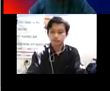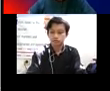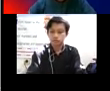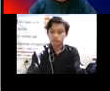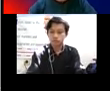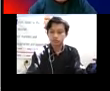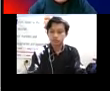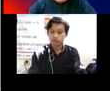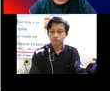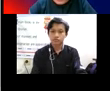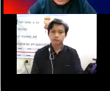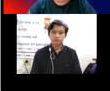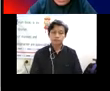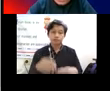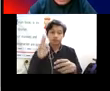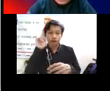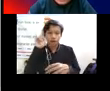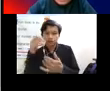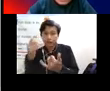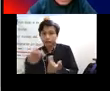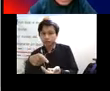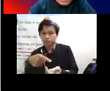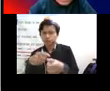ini untuk yang jenisnya